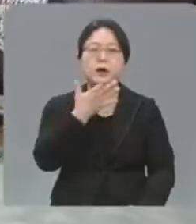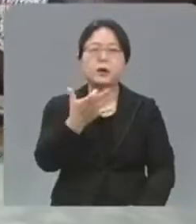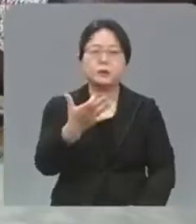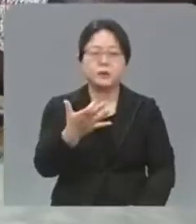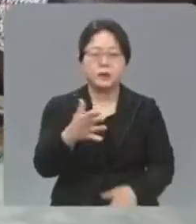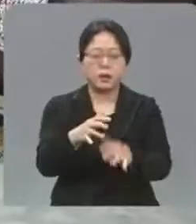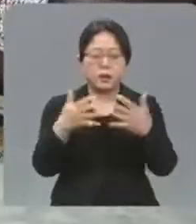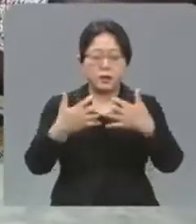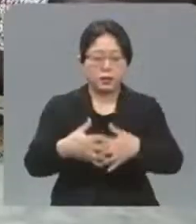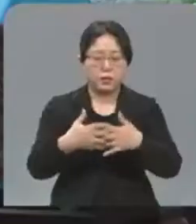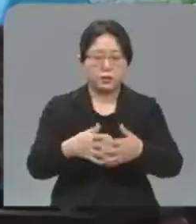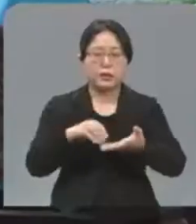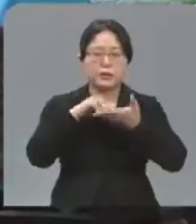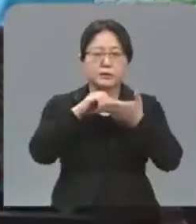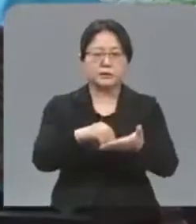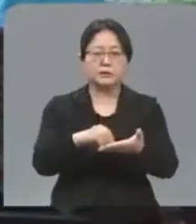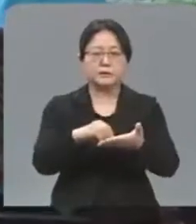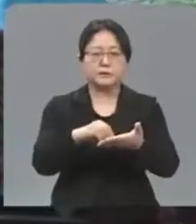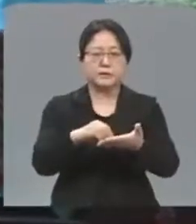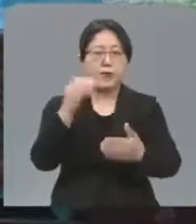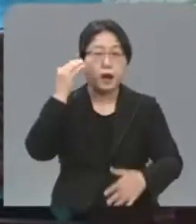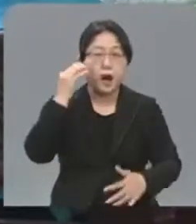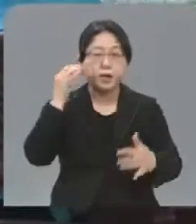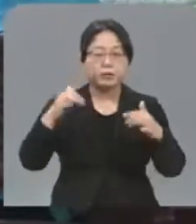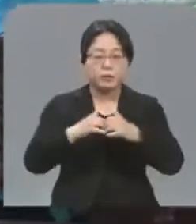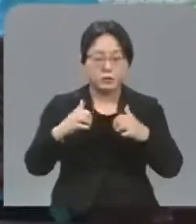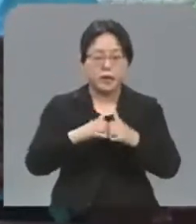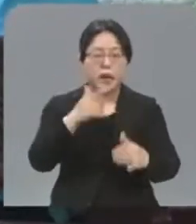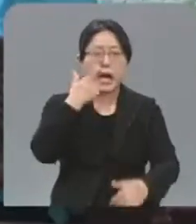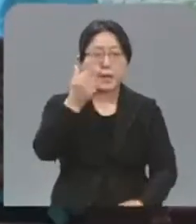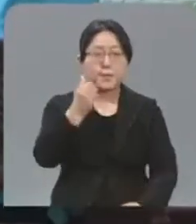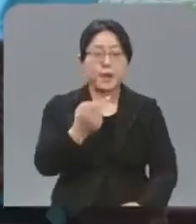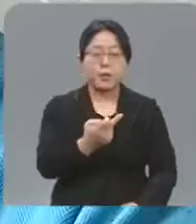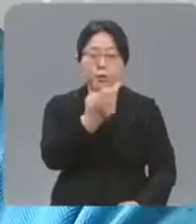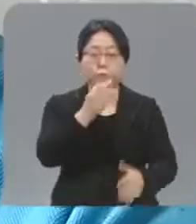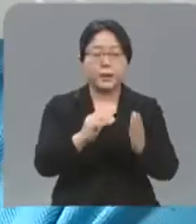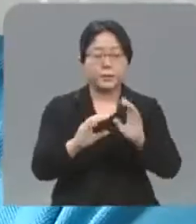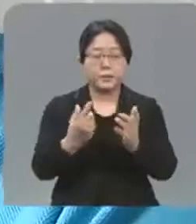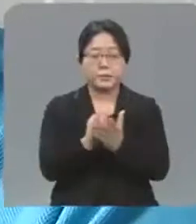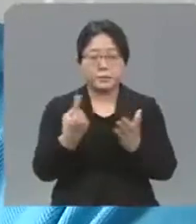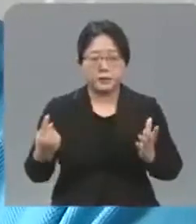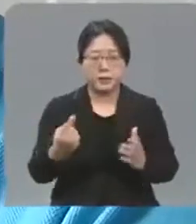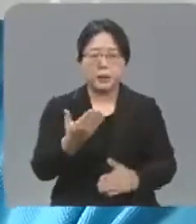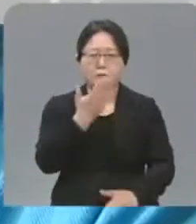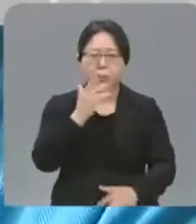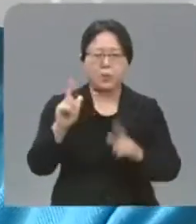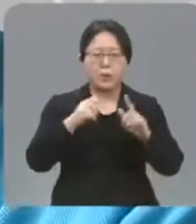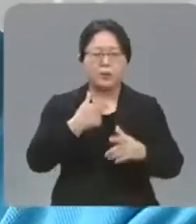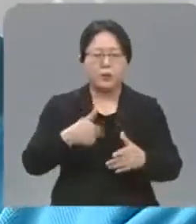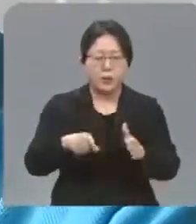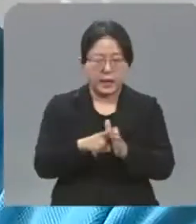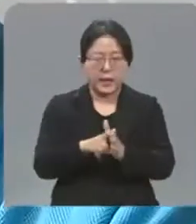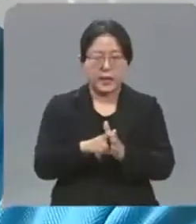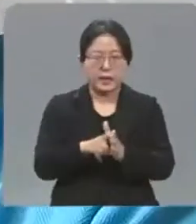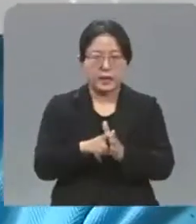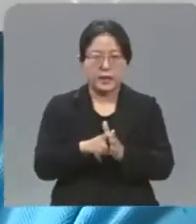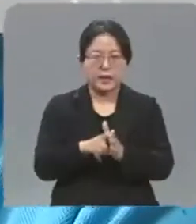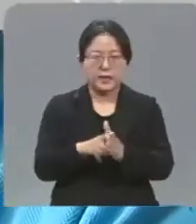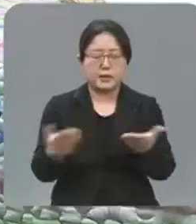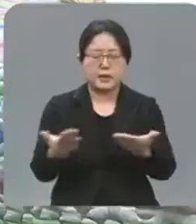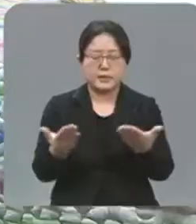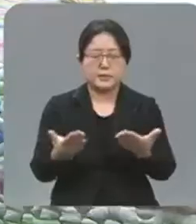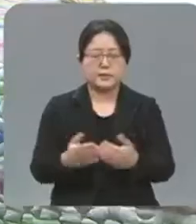방직 공장 에 입사 있습니다 한국전쟁으로 아버지와 친오빠를 잃고 먹고살기 위해 뛰어든 생업 전선이